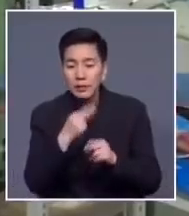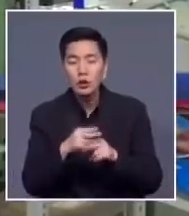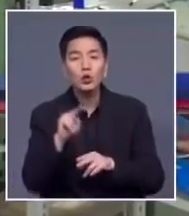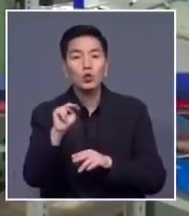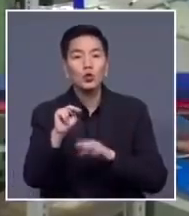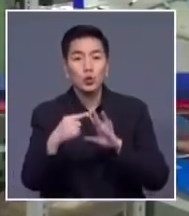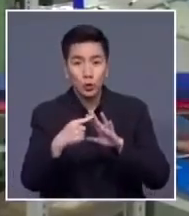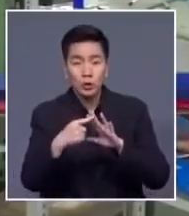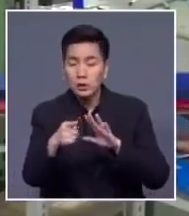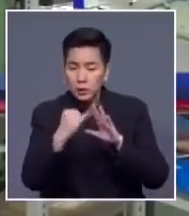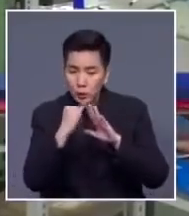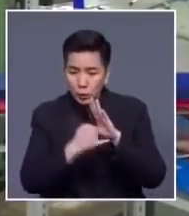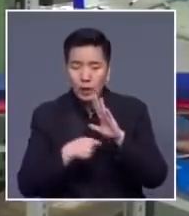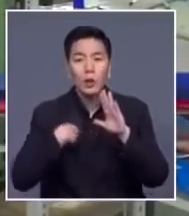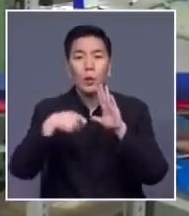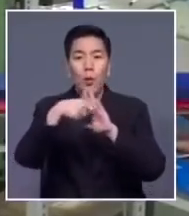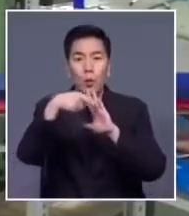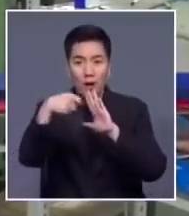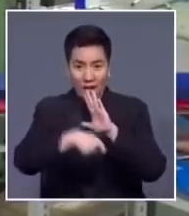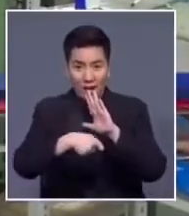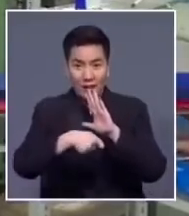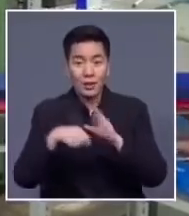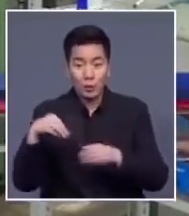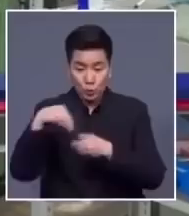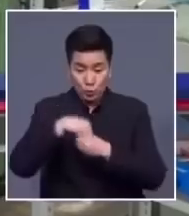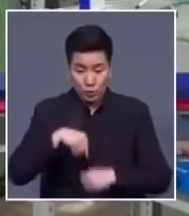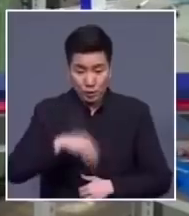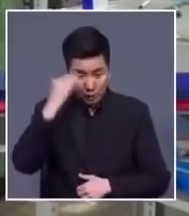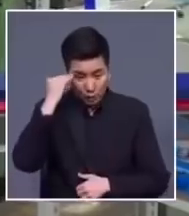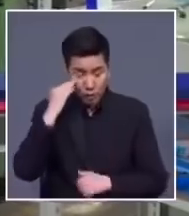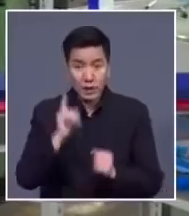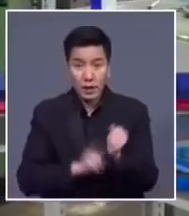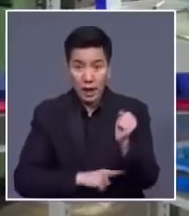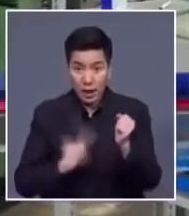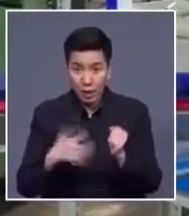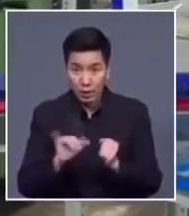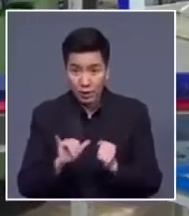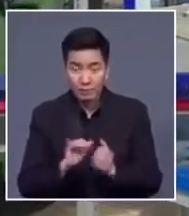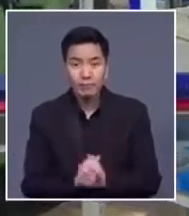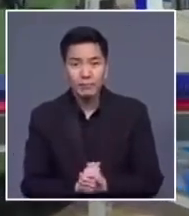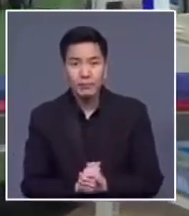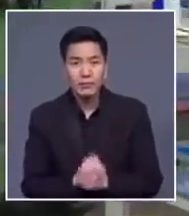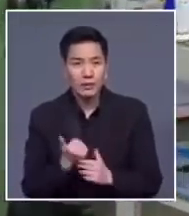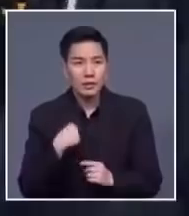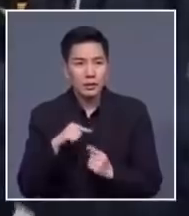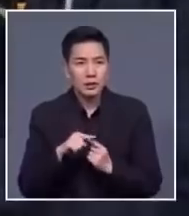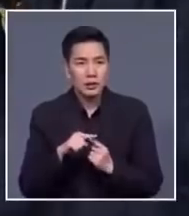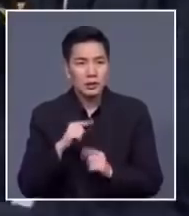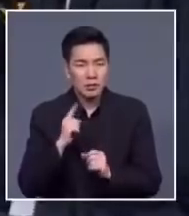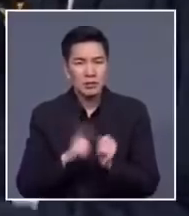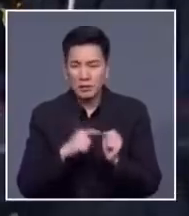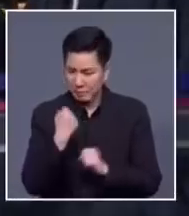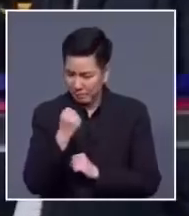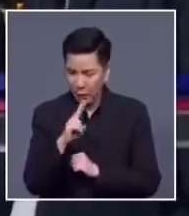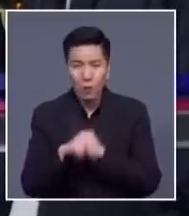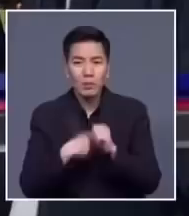ครับ มาจากจังหวัดอะไรครับ มาจากโคราชครับ มาจากโคราชมาอยู่ที่เกาหลีนานแล้วครับ ตอนนี้ก็ปีที่12แล้วครับ การงานของเราเป็